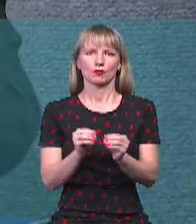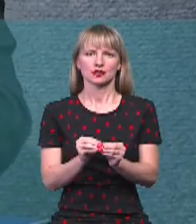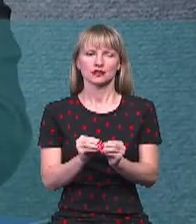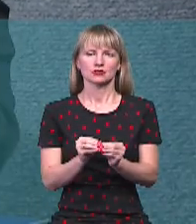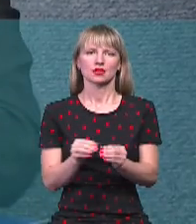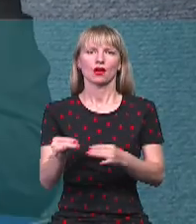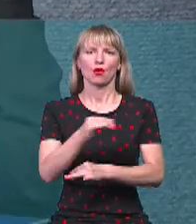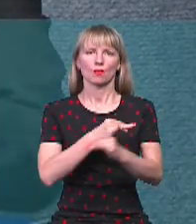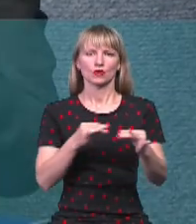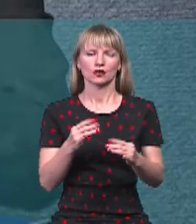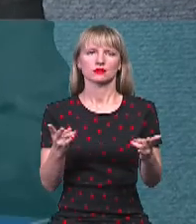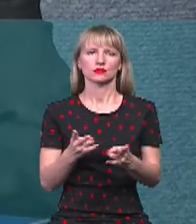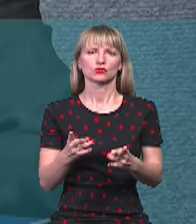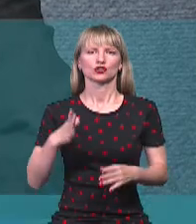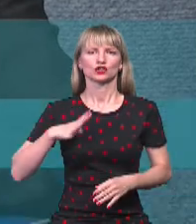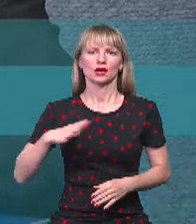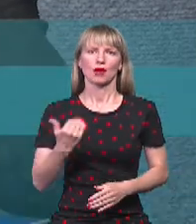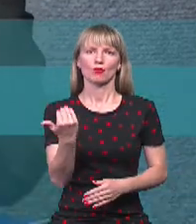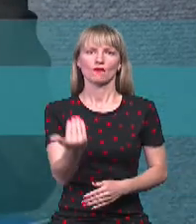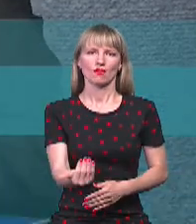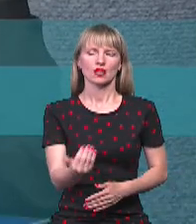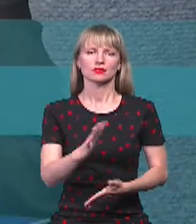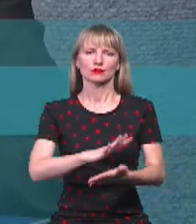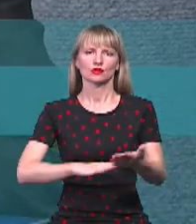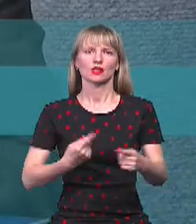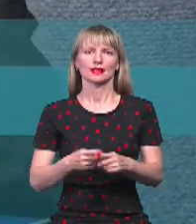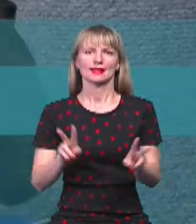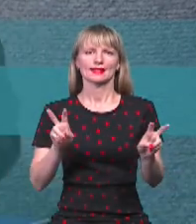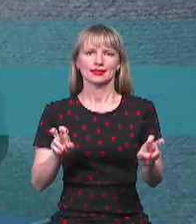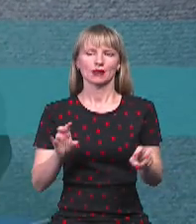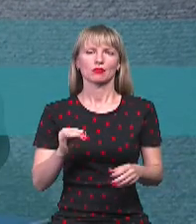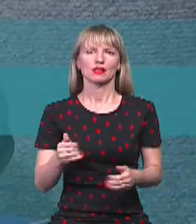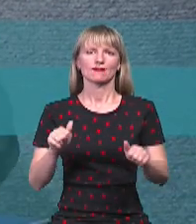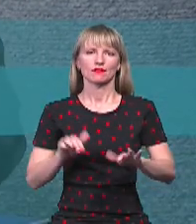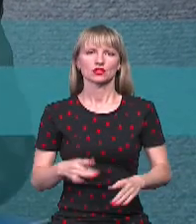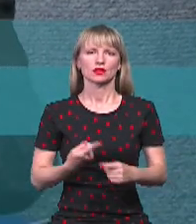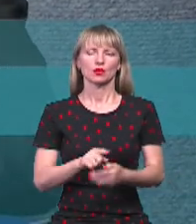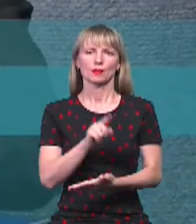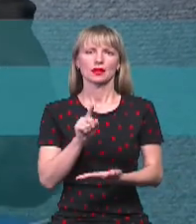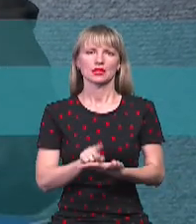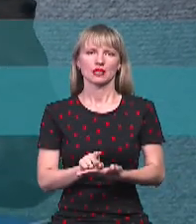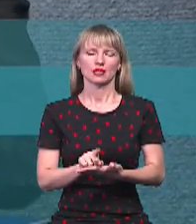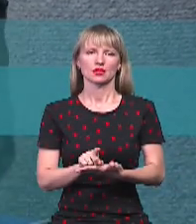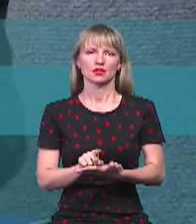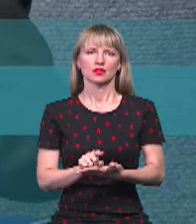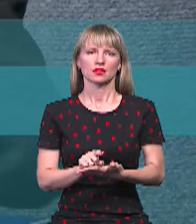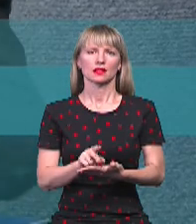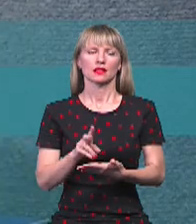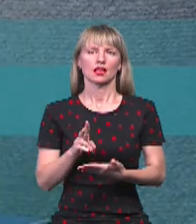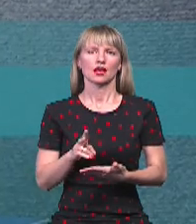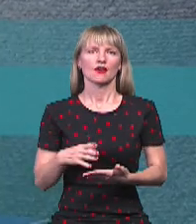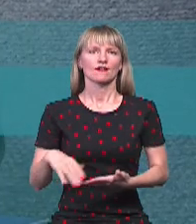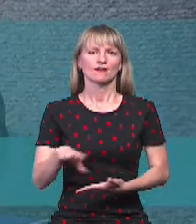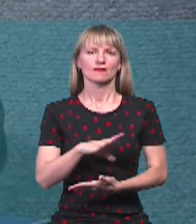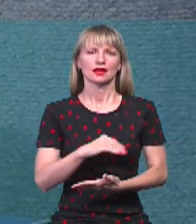Синергія, комунікація, да. І синергія. Чекаємо вас в продовження цієї теми і в вирішенні цього питання на користь всіх, бо